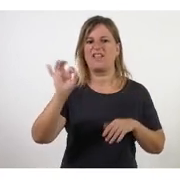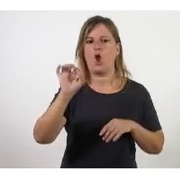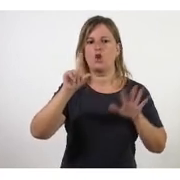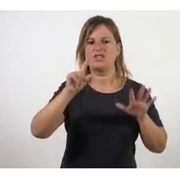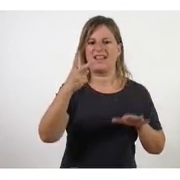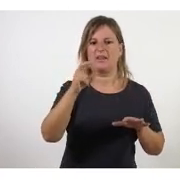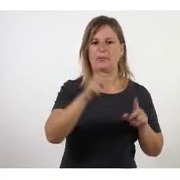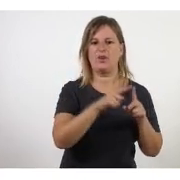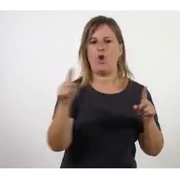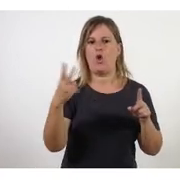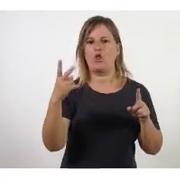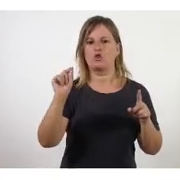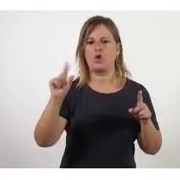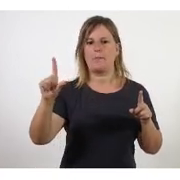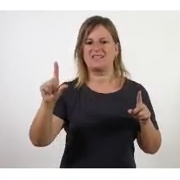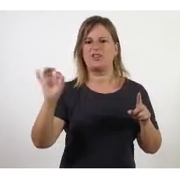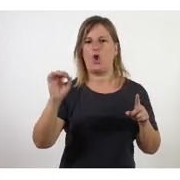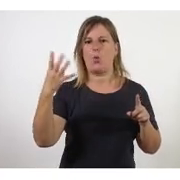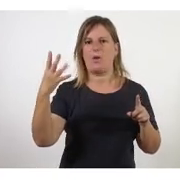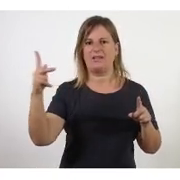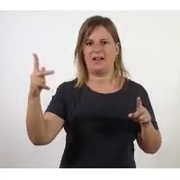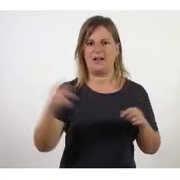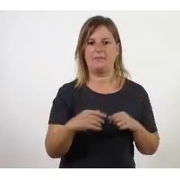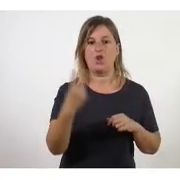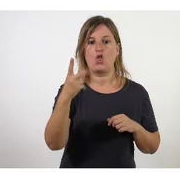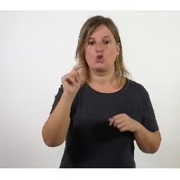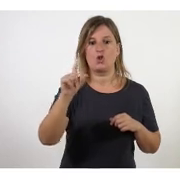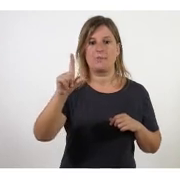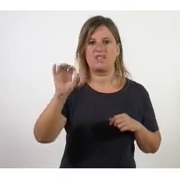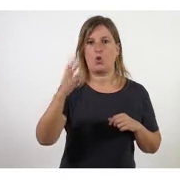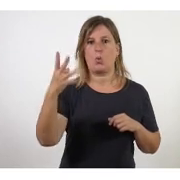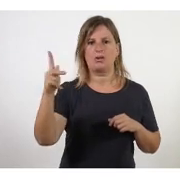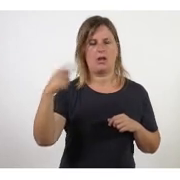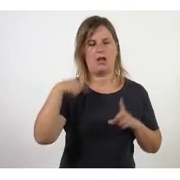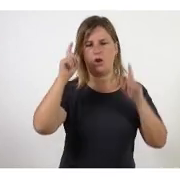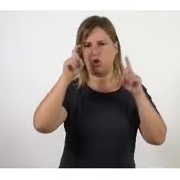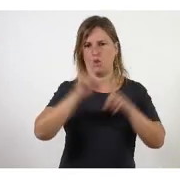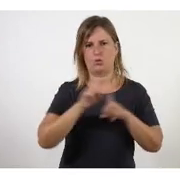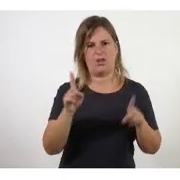cap a la dreta, teniu 2,7 o 4K. 2,7 o 4K no us ho aconsello,